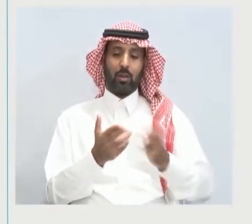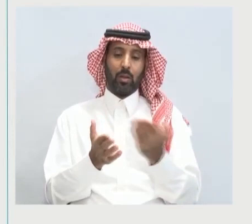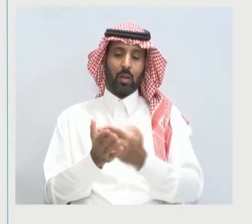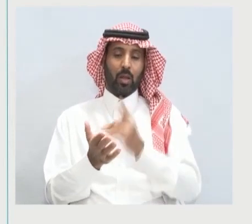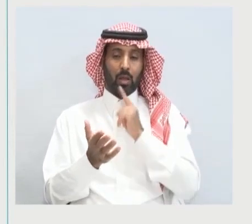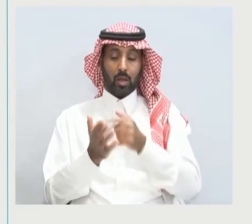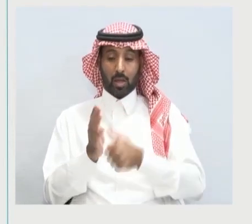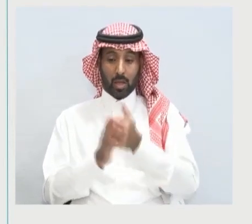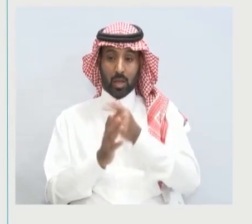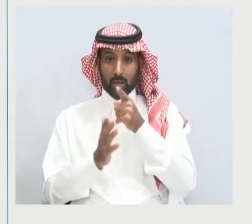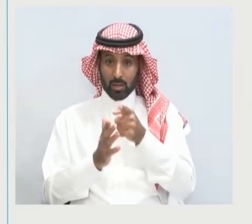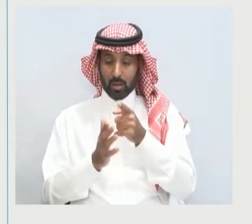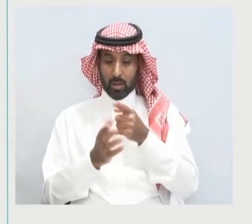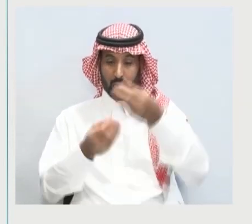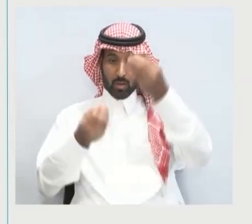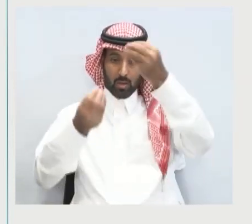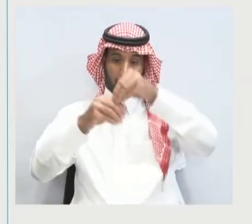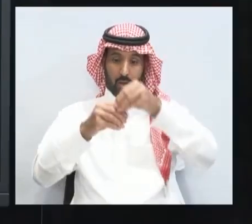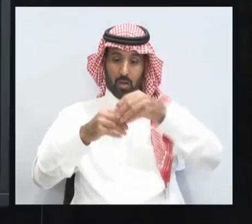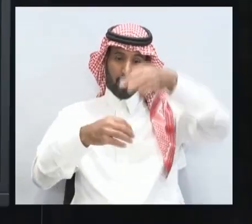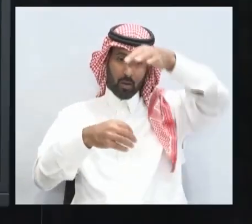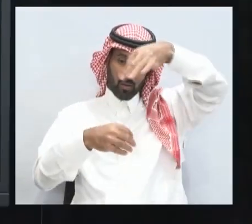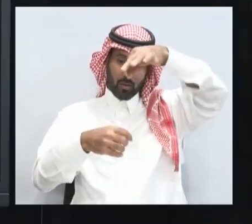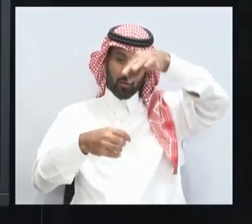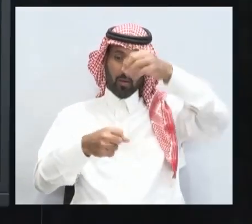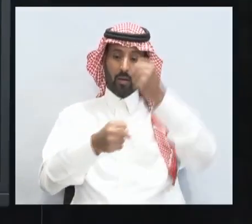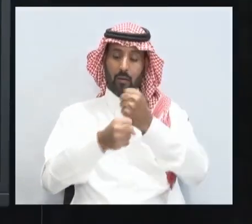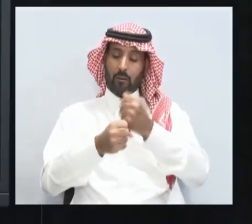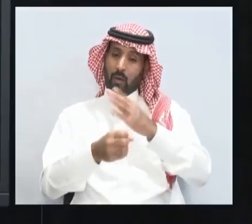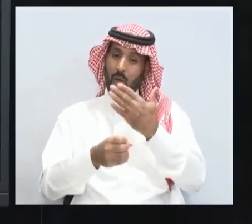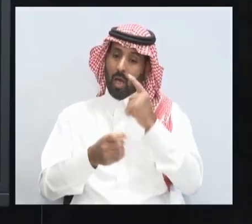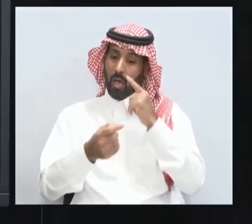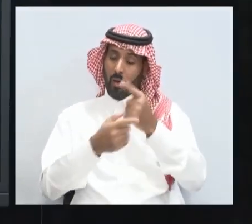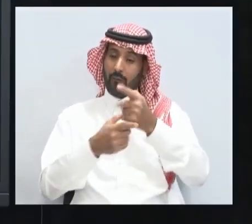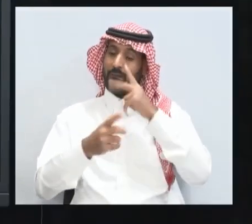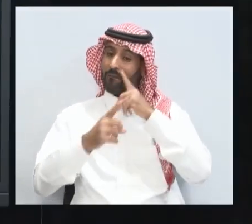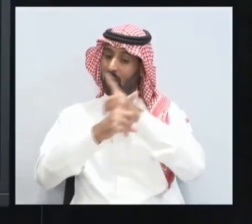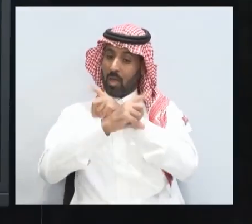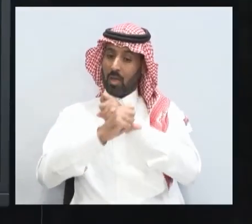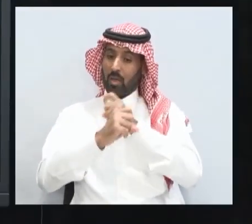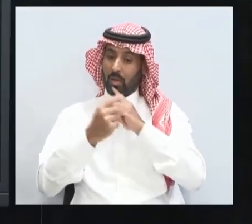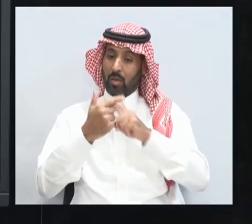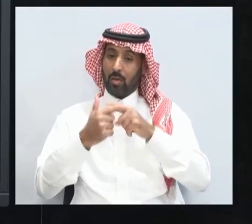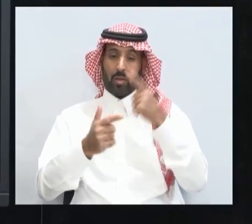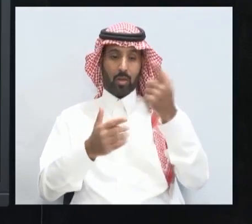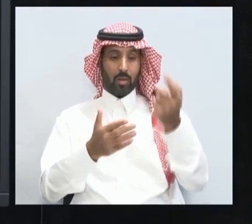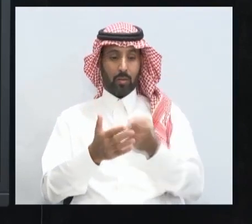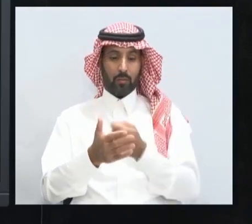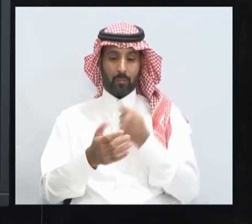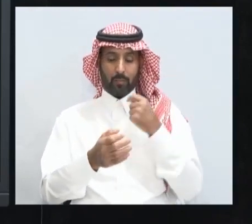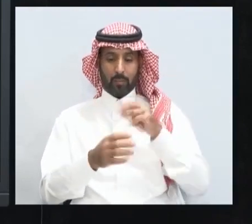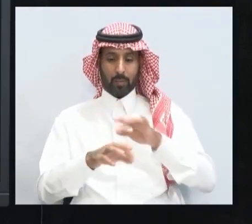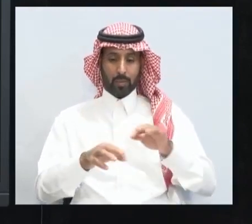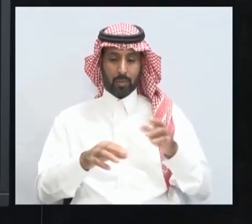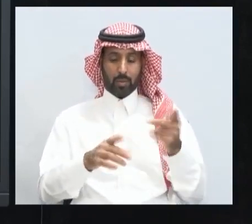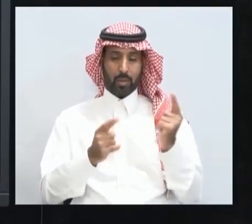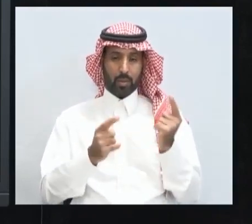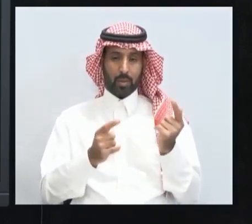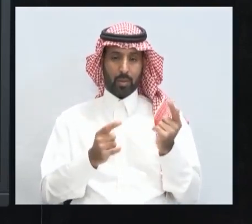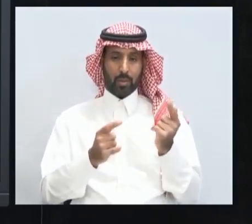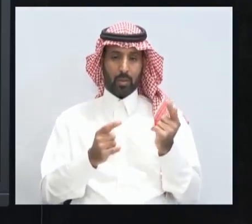هل يمكنك ادراج ورقه عمل جديده في برنامج الاكسل اثناء عملك على برنامج الاكسل